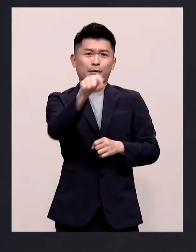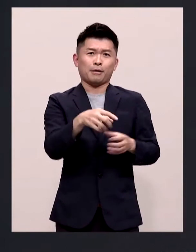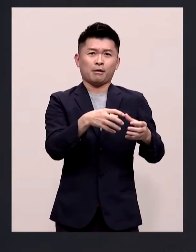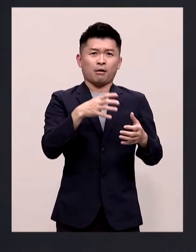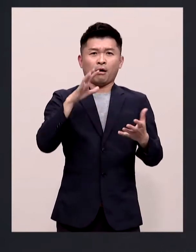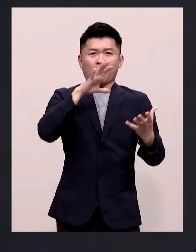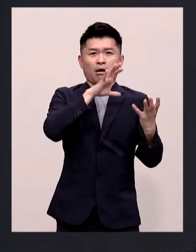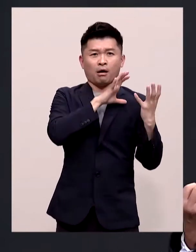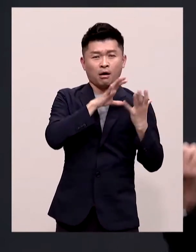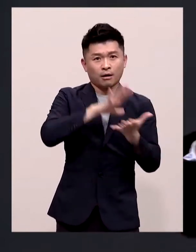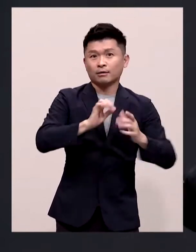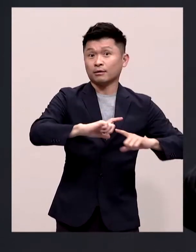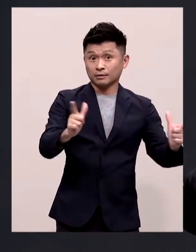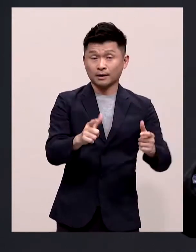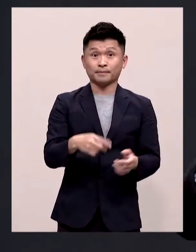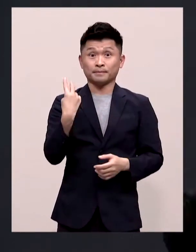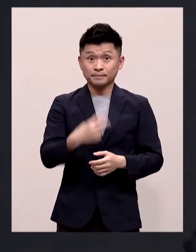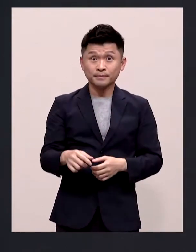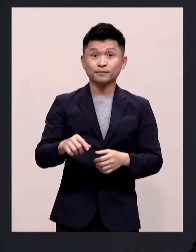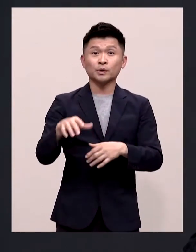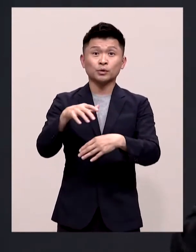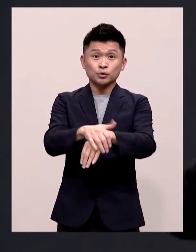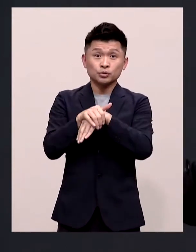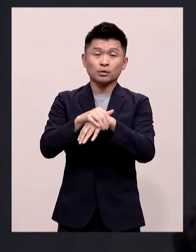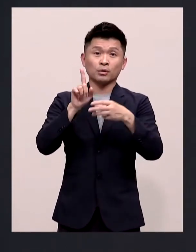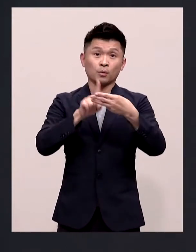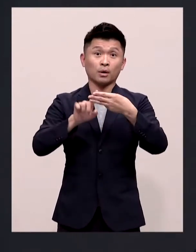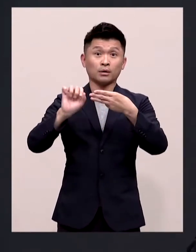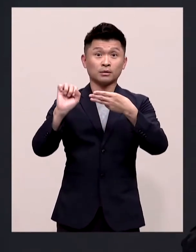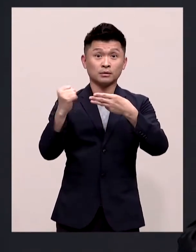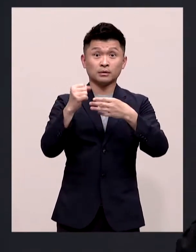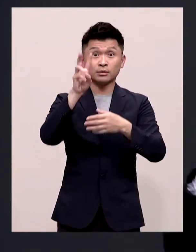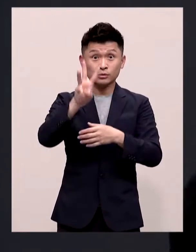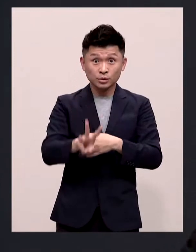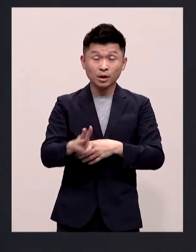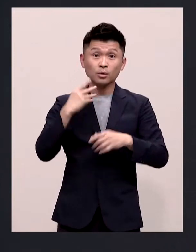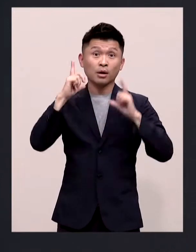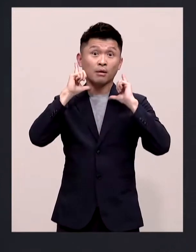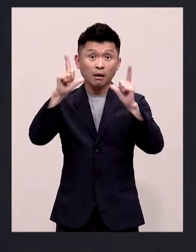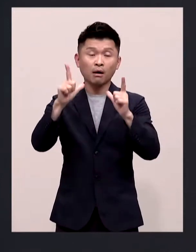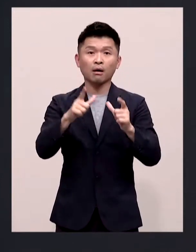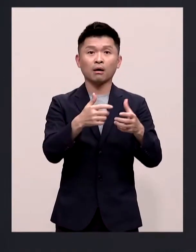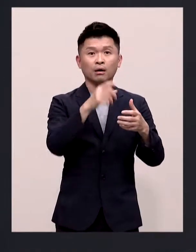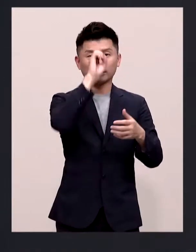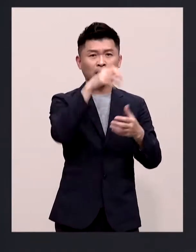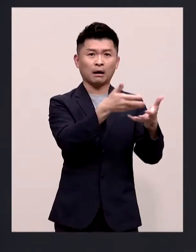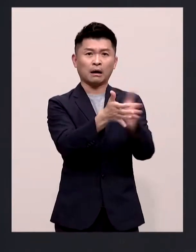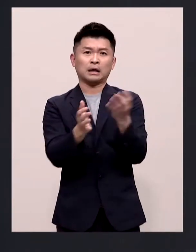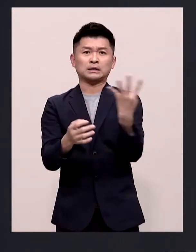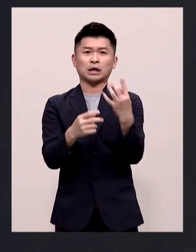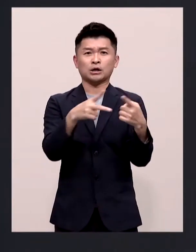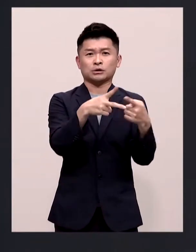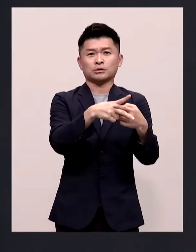很大的壓力後來還剩一個搶救王毅川王毅川出來 四黨差不多都求你了所以